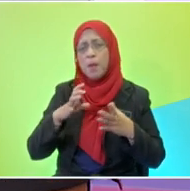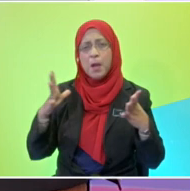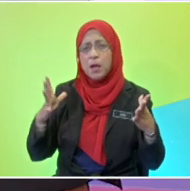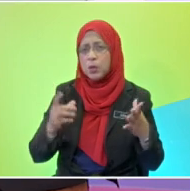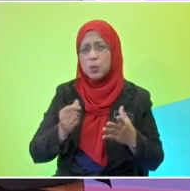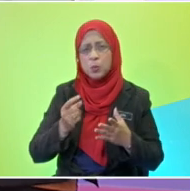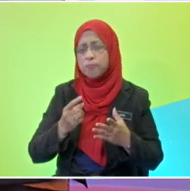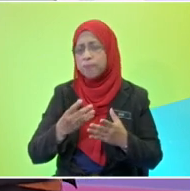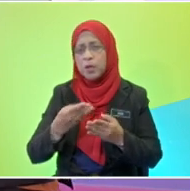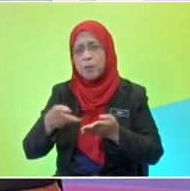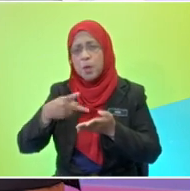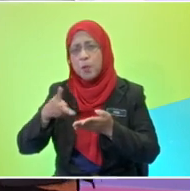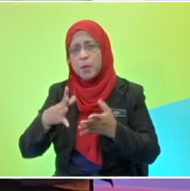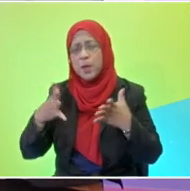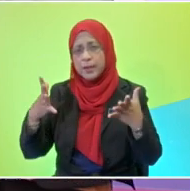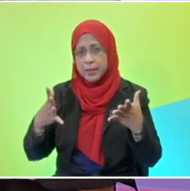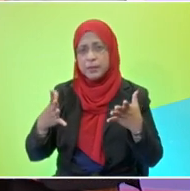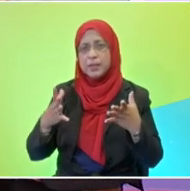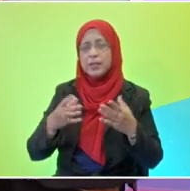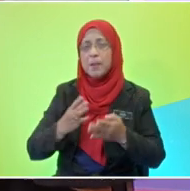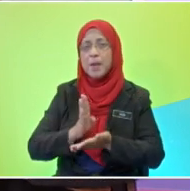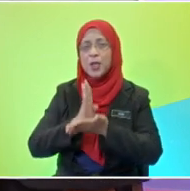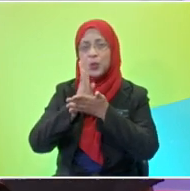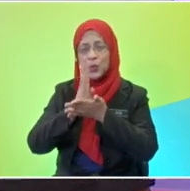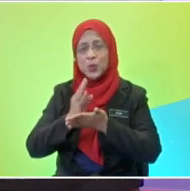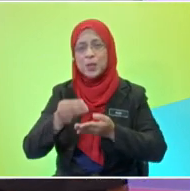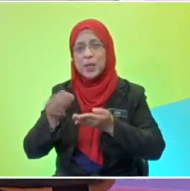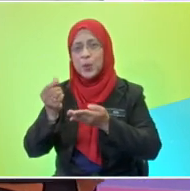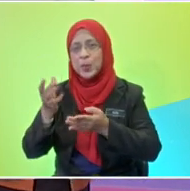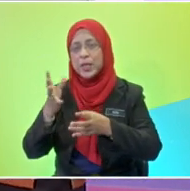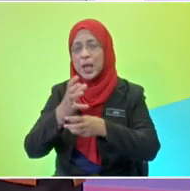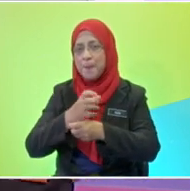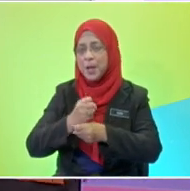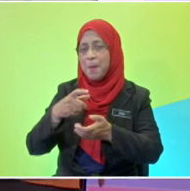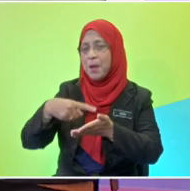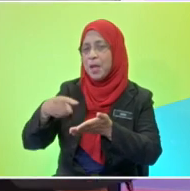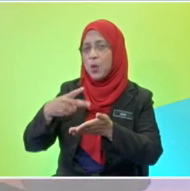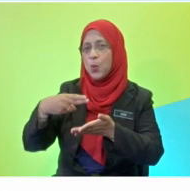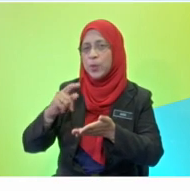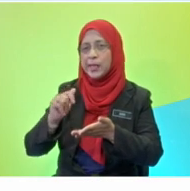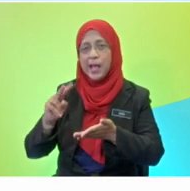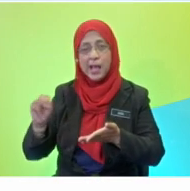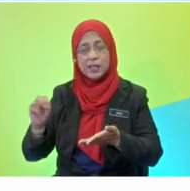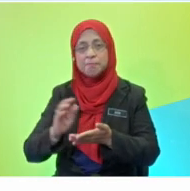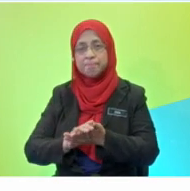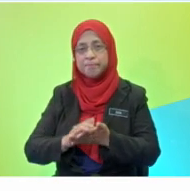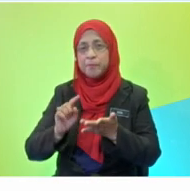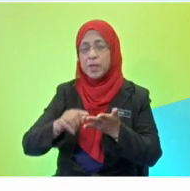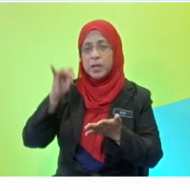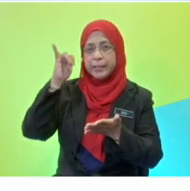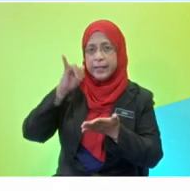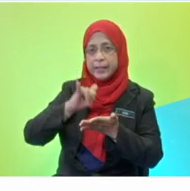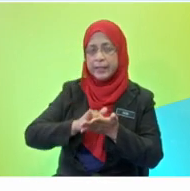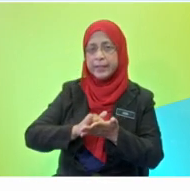berhutang maka dia dapat menyelesaikan hutangnya Alhamdulillah dan yang keempat meningkatkan keyakinan terhadap agama Islam